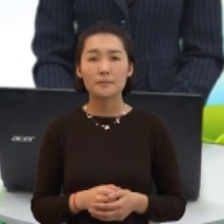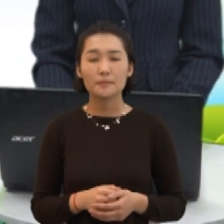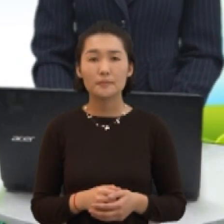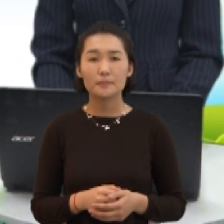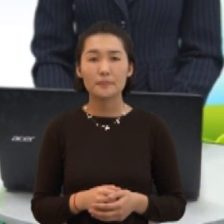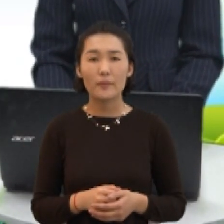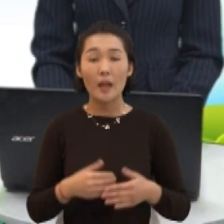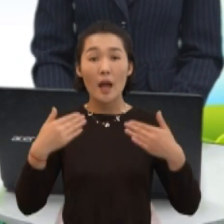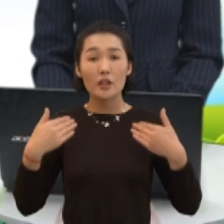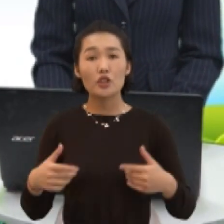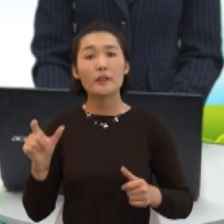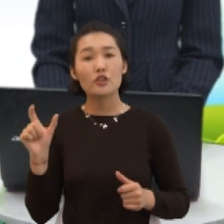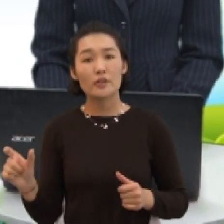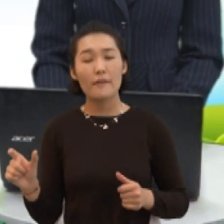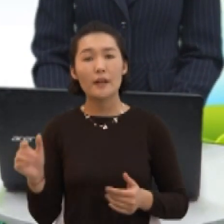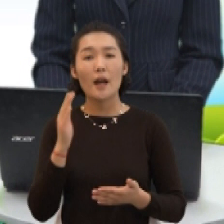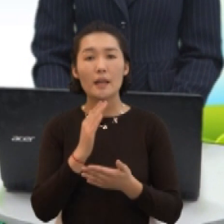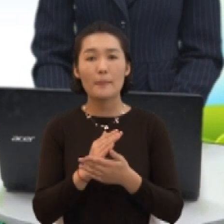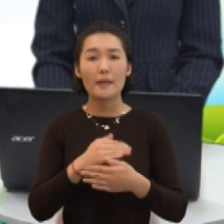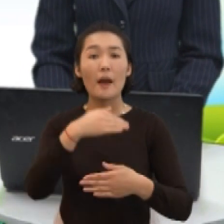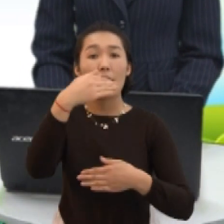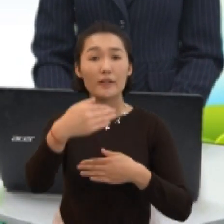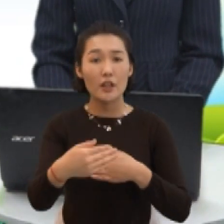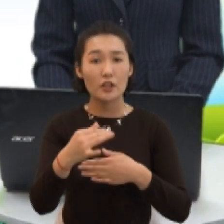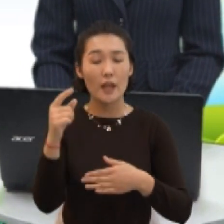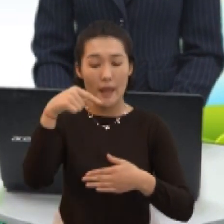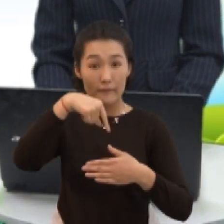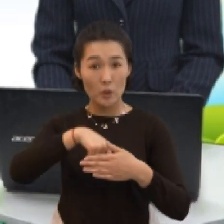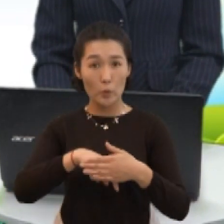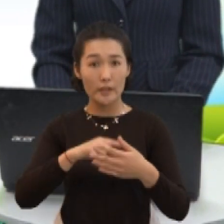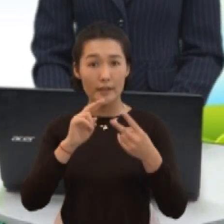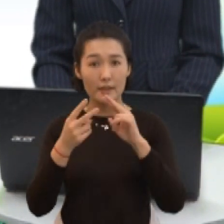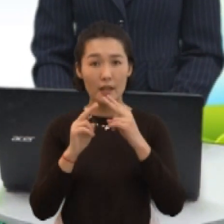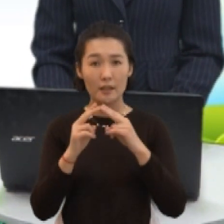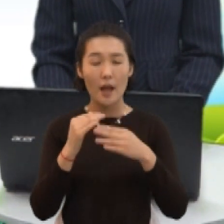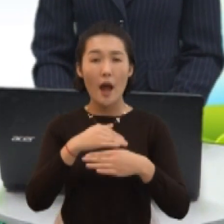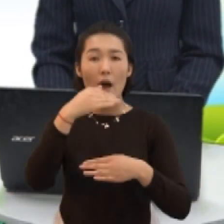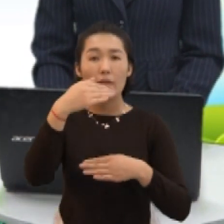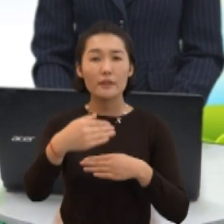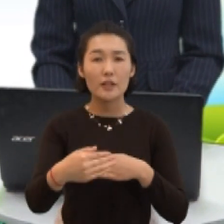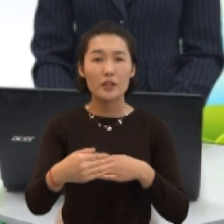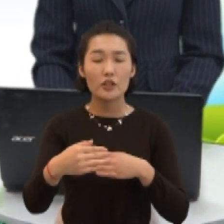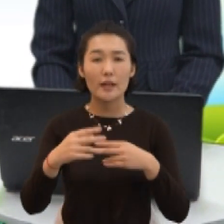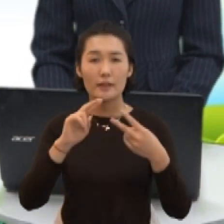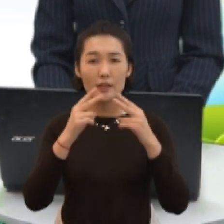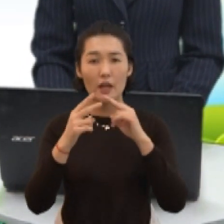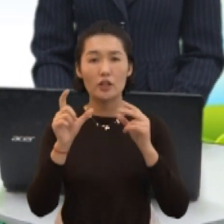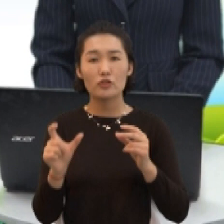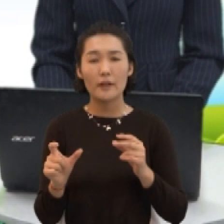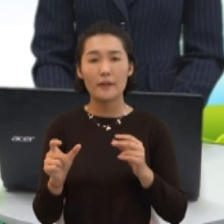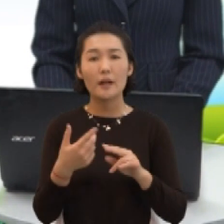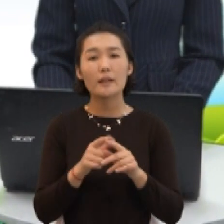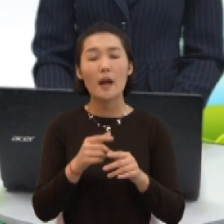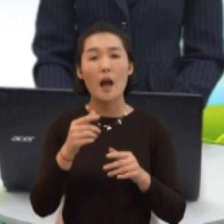Тело человека имеет внешнее и внутреннее строение. Внешнее строение человека – это